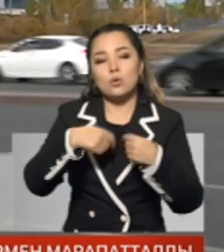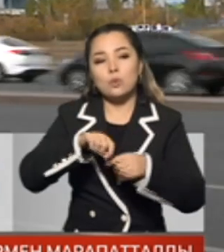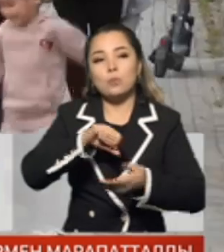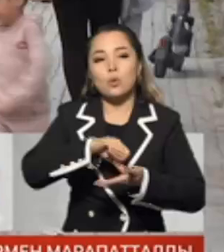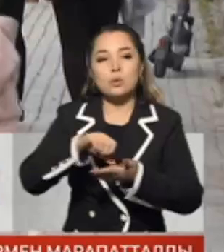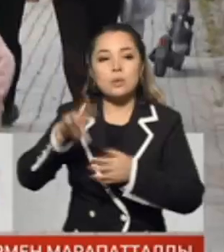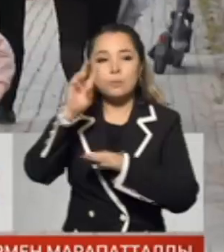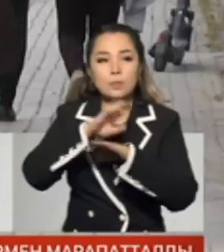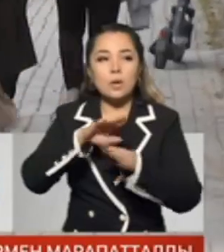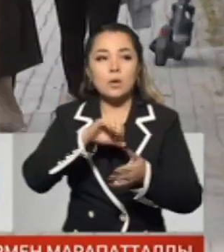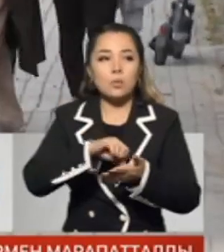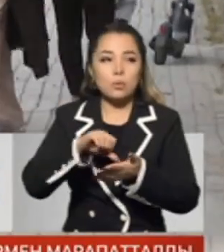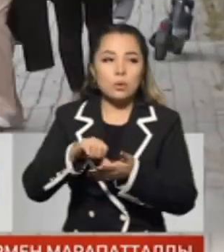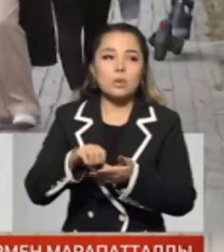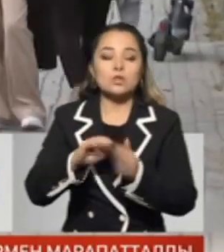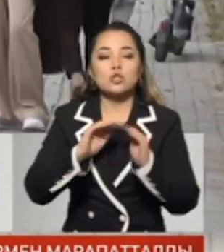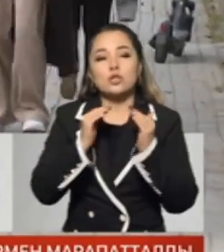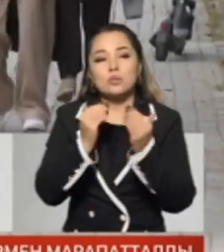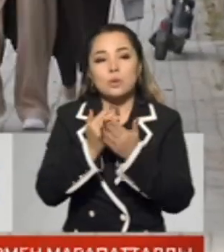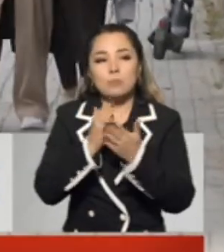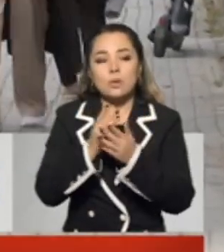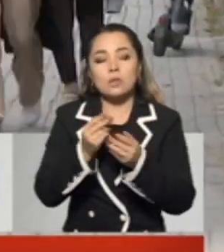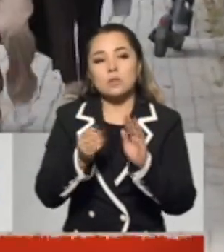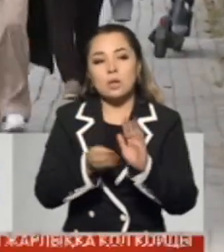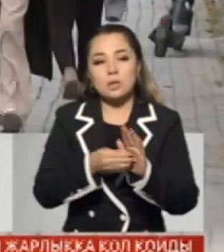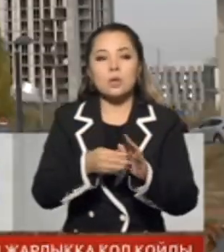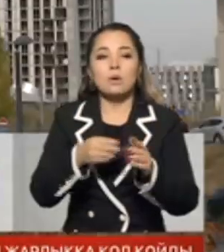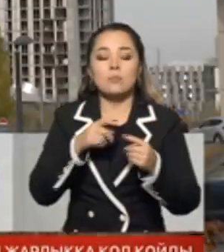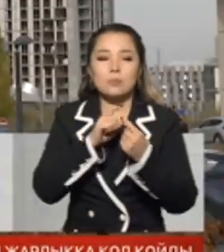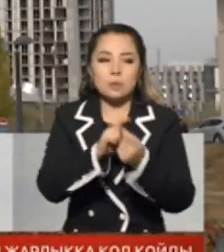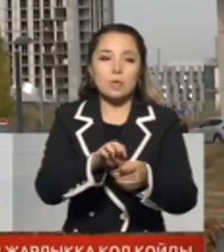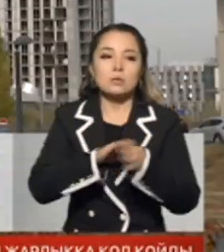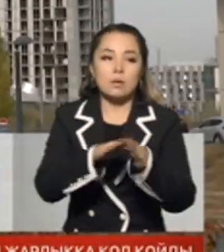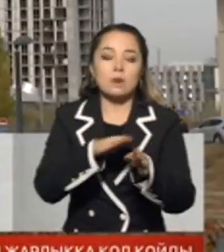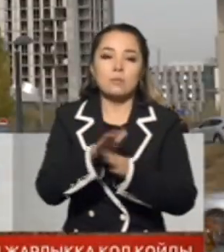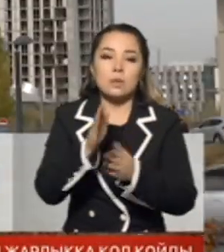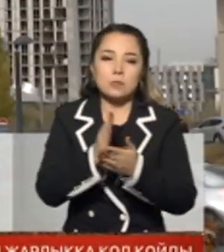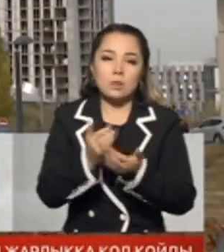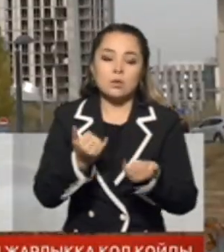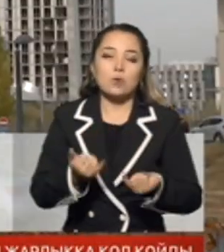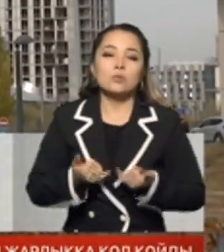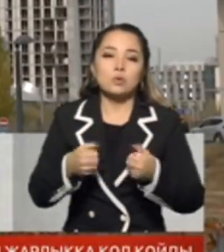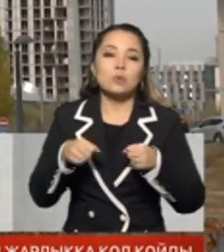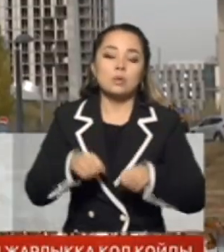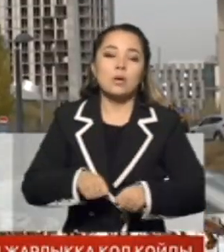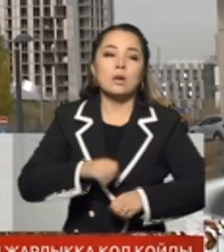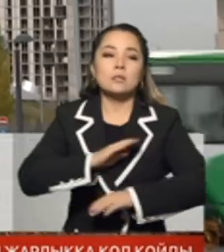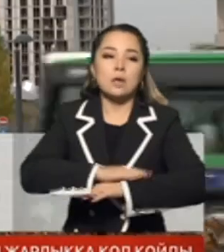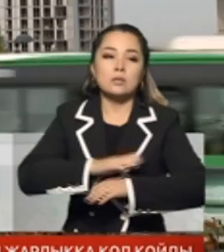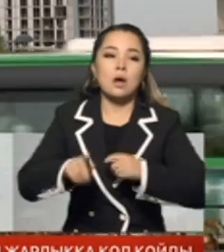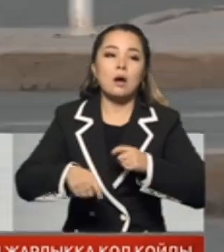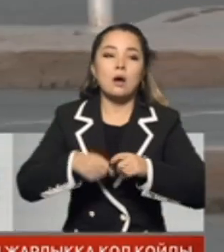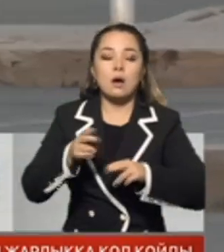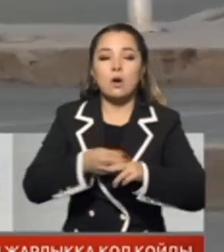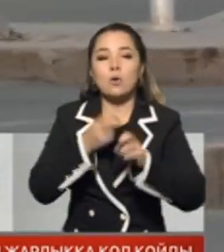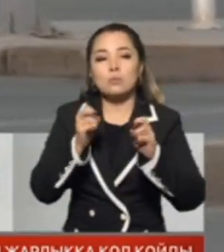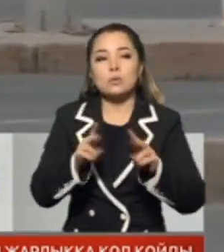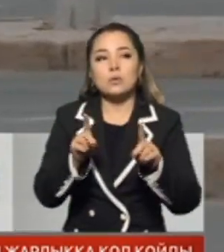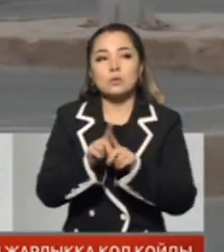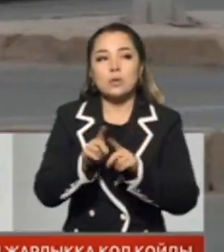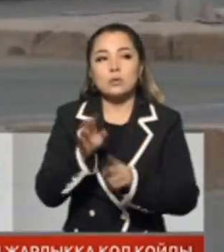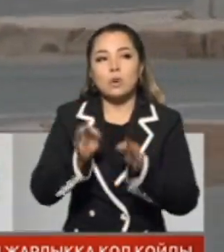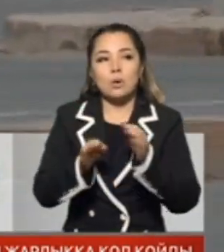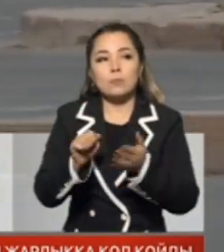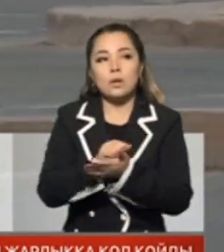Олар мемлекеттік өкілеттіктерді шектеу, сыбайлас жемқорлықтың болмауы, ашық үкімет, құқықтар, тәртіп пен қауіпсіздік, нормативтік